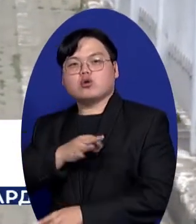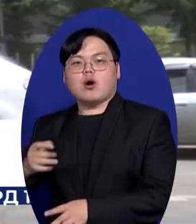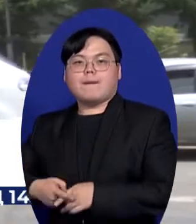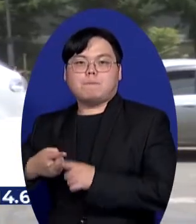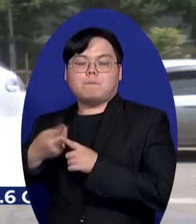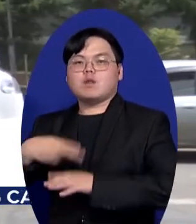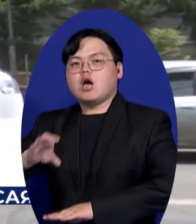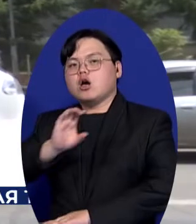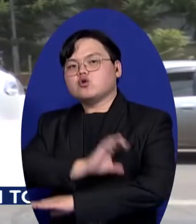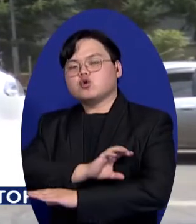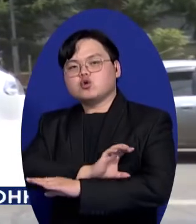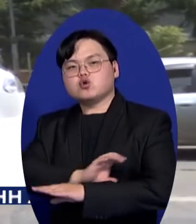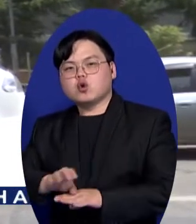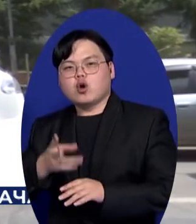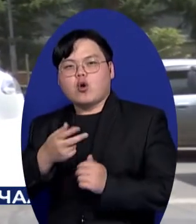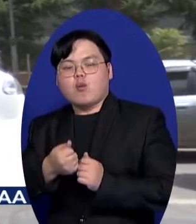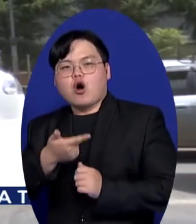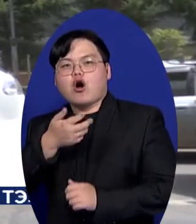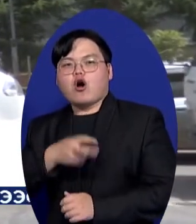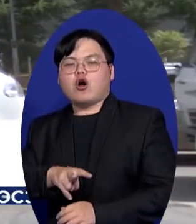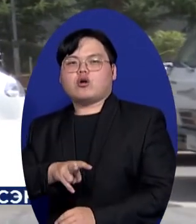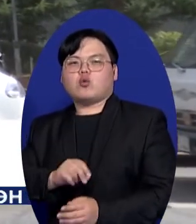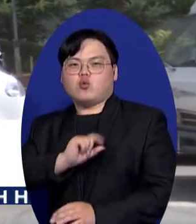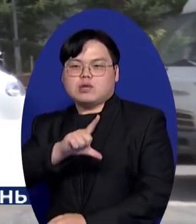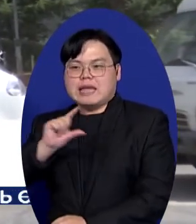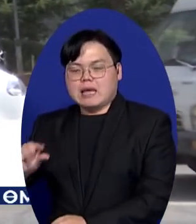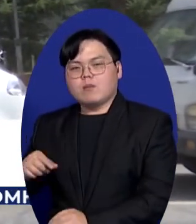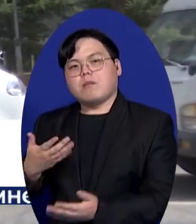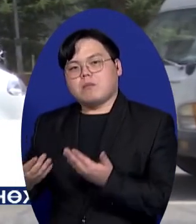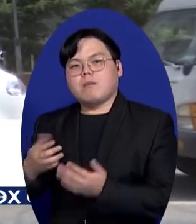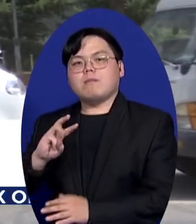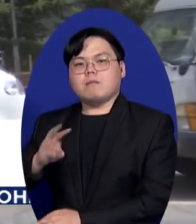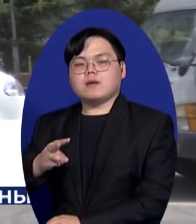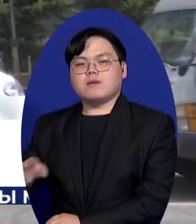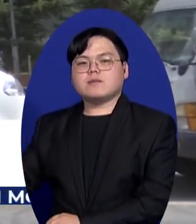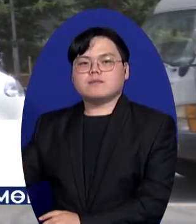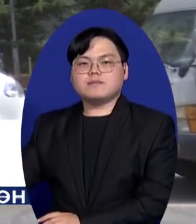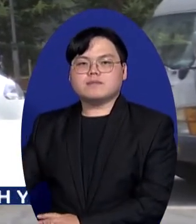байгаа нь ихтэй сургуулиудын сургалтын төлбөрөөр шалтгаалж байгаагч их сурвалжууд хэлж байна.